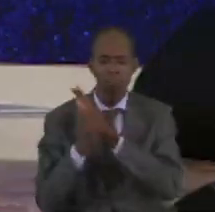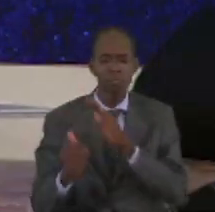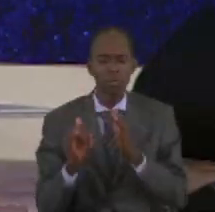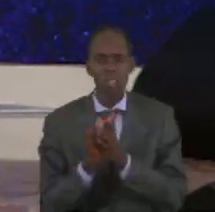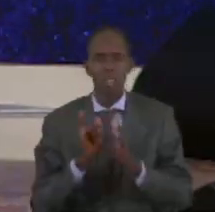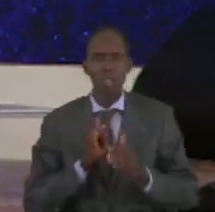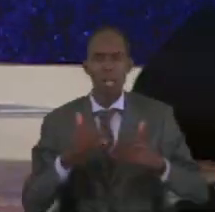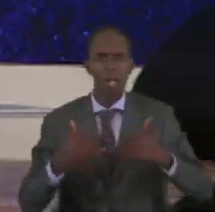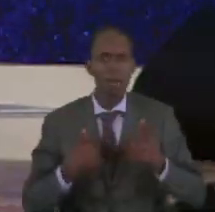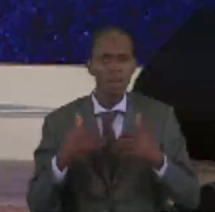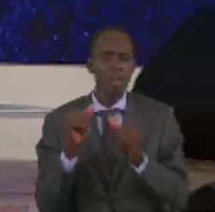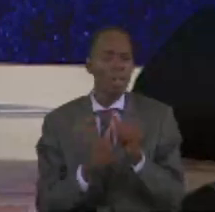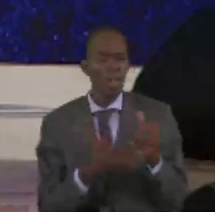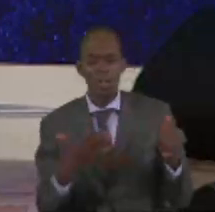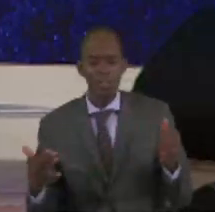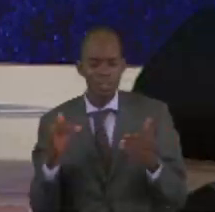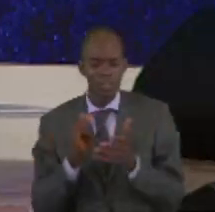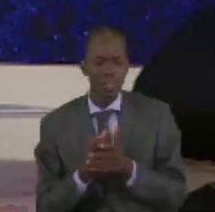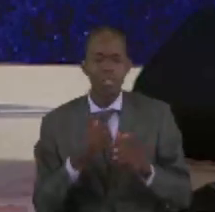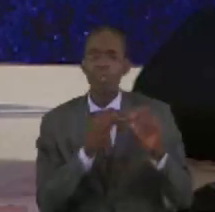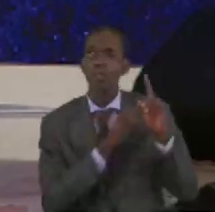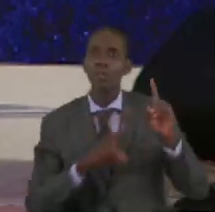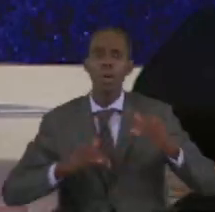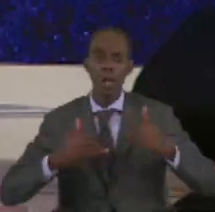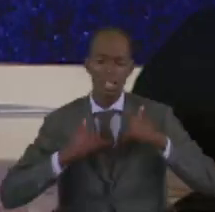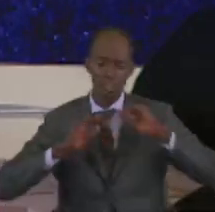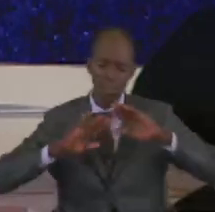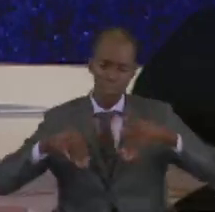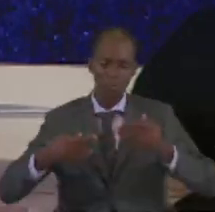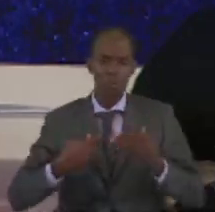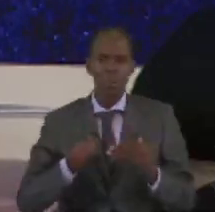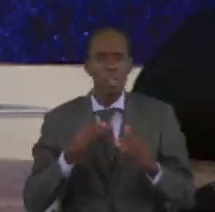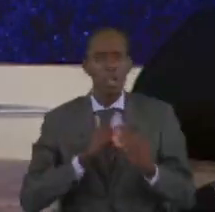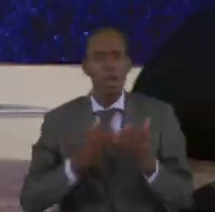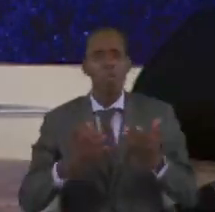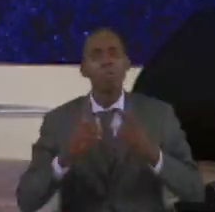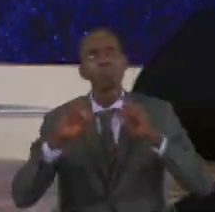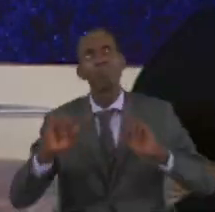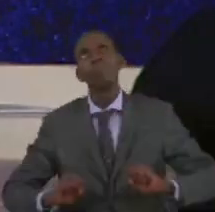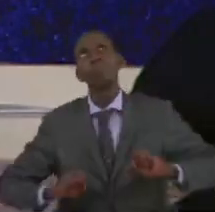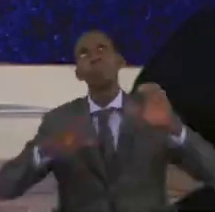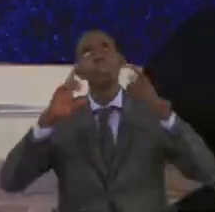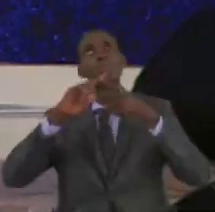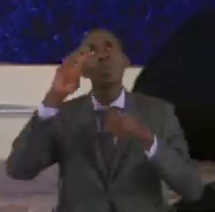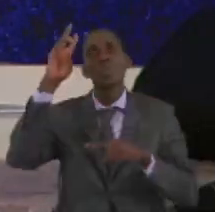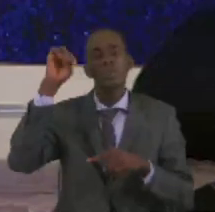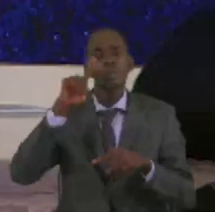tout moment de ma vie, tout don que j'ai, tout ce que le Seigneur m'a donné, je veux